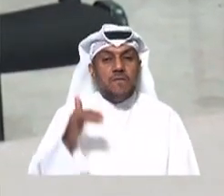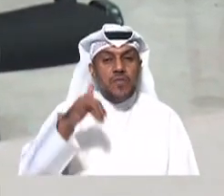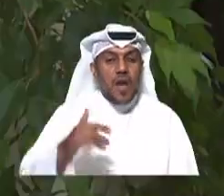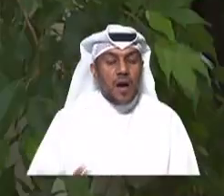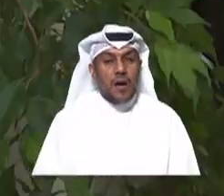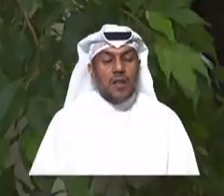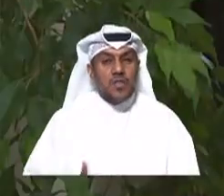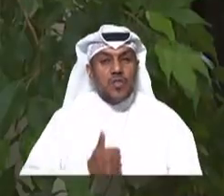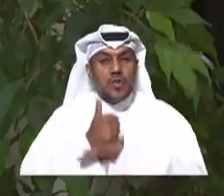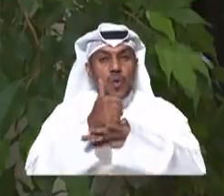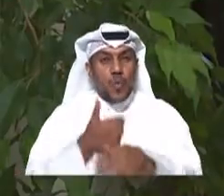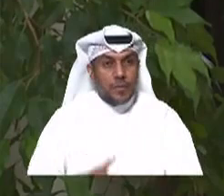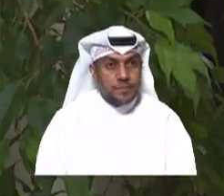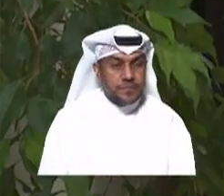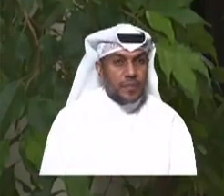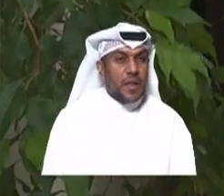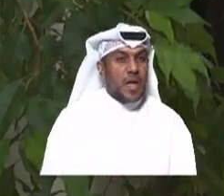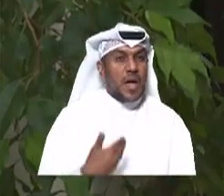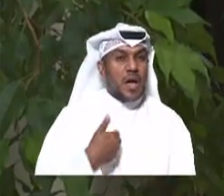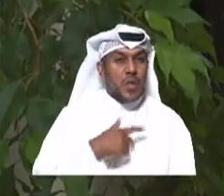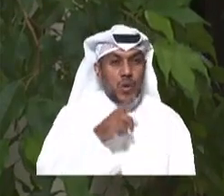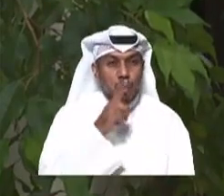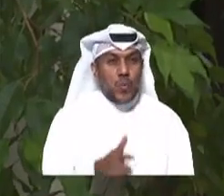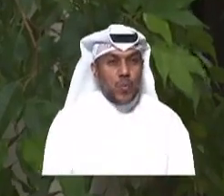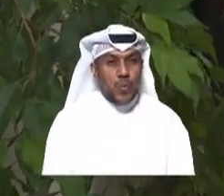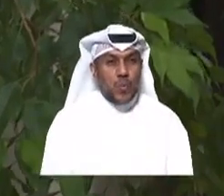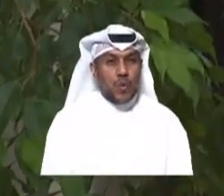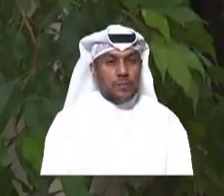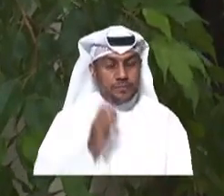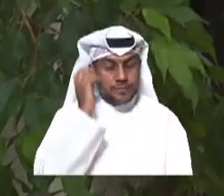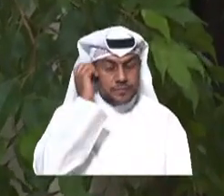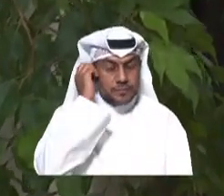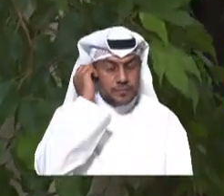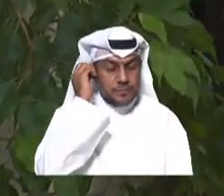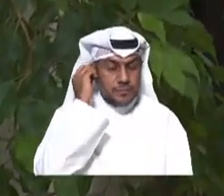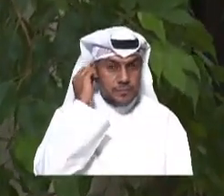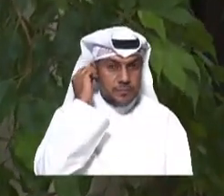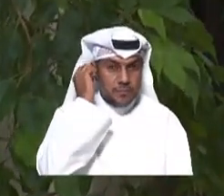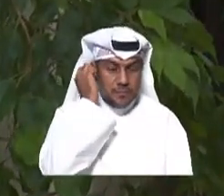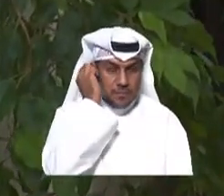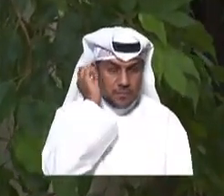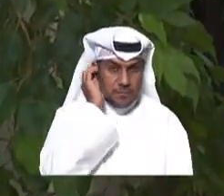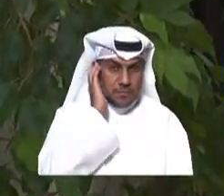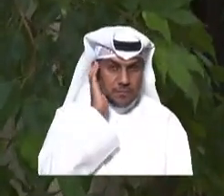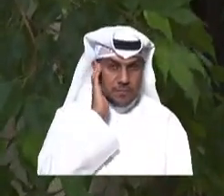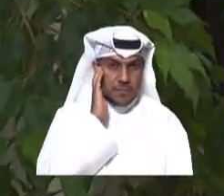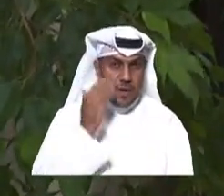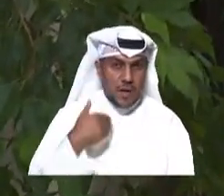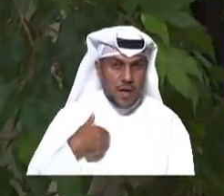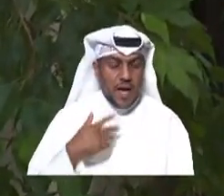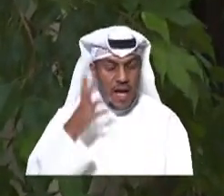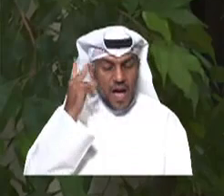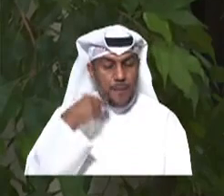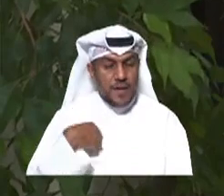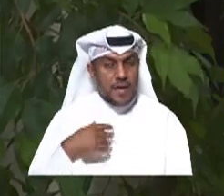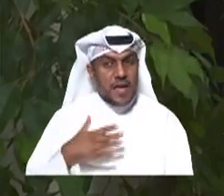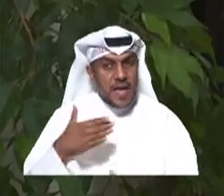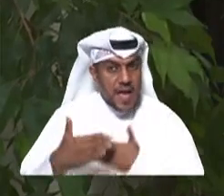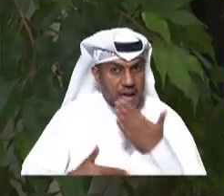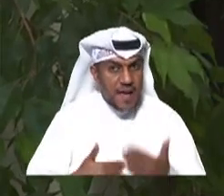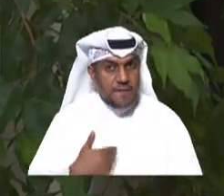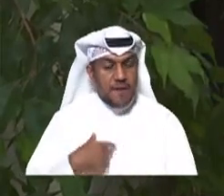التطوع. الدورة هذه حيل مفيدة كانت من هالناحية، تحثنا على أساس أن احنا شلون أن احنا نقدر